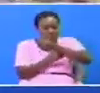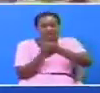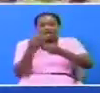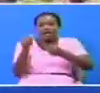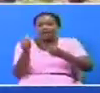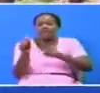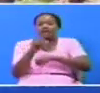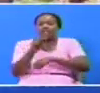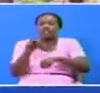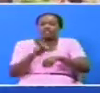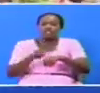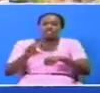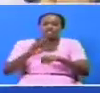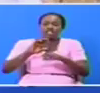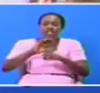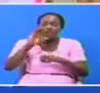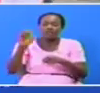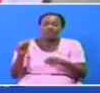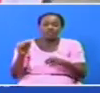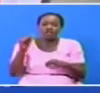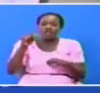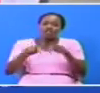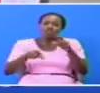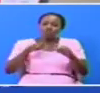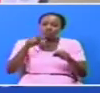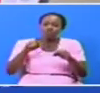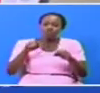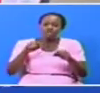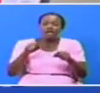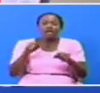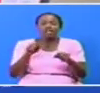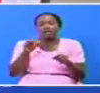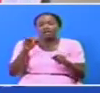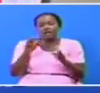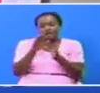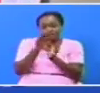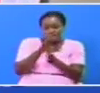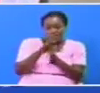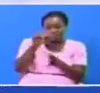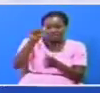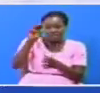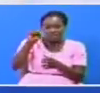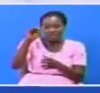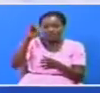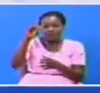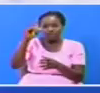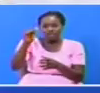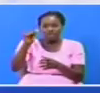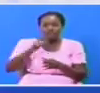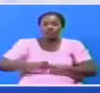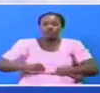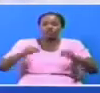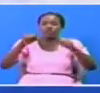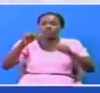mataifa ya bara la Afrika ili kuteuliwa kwa waziri wa mambo ya nje balozi Amina Mohamed kuwa mwenyekiti wa muungano wa Afrika